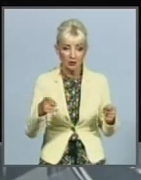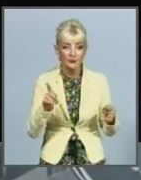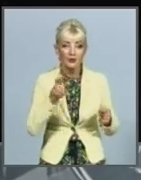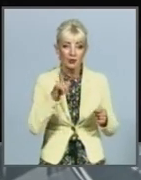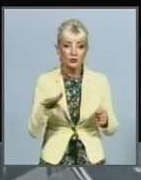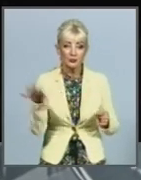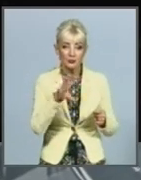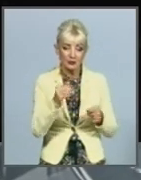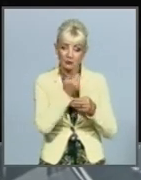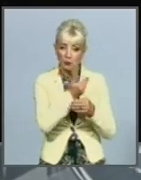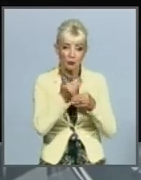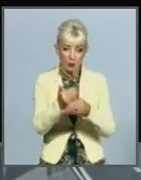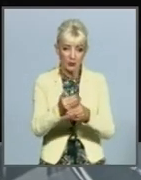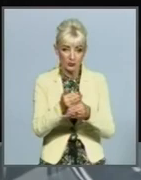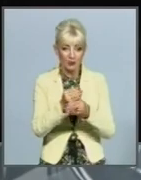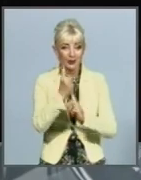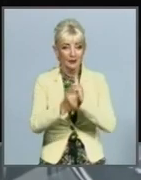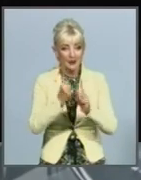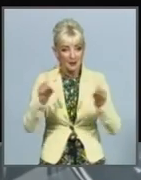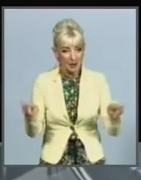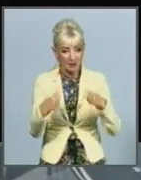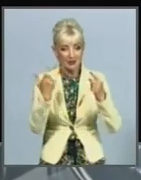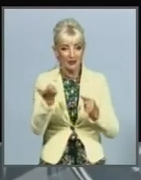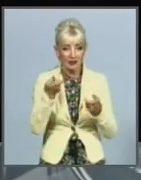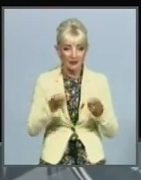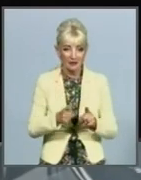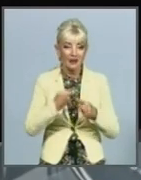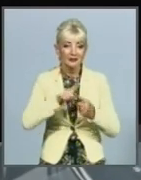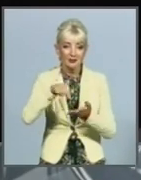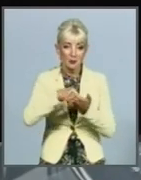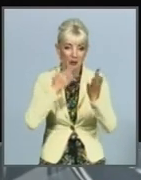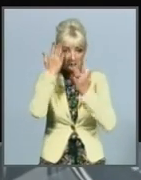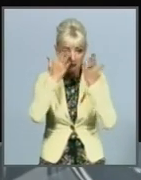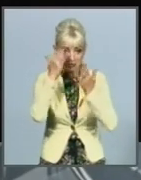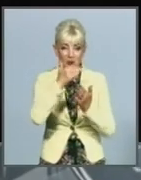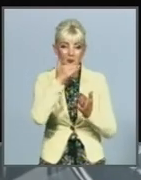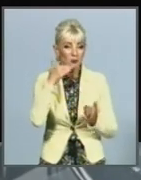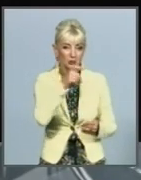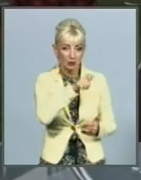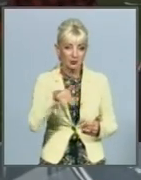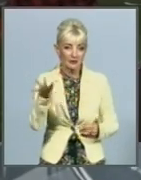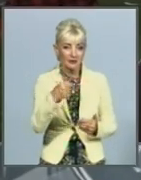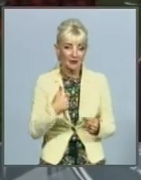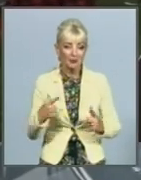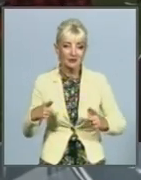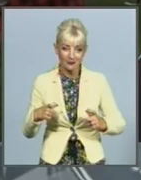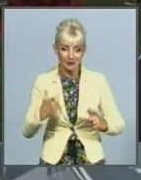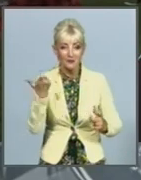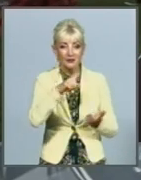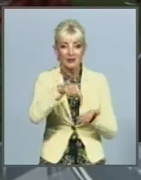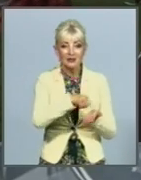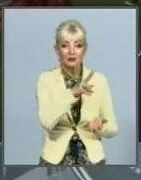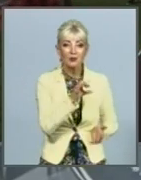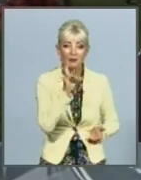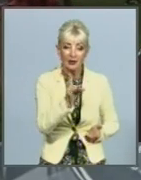с его помощью преобразился Харьков реально. Это город мечты, я думаю, многих людей, и все нам завидуют. Харьковский городской голова